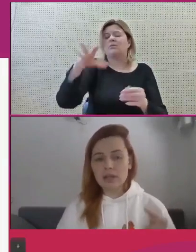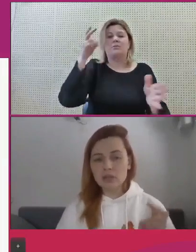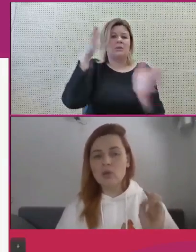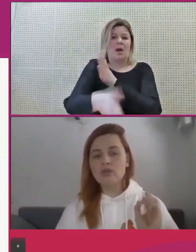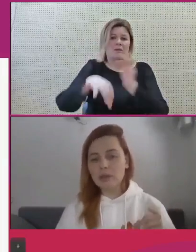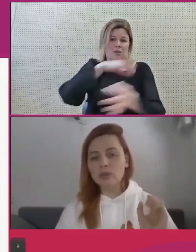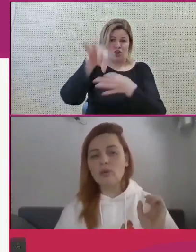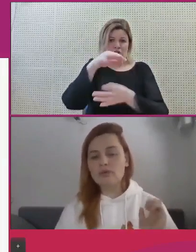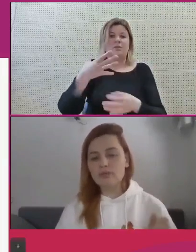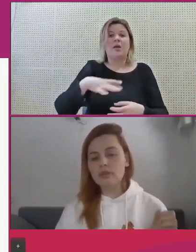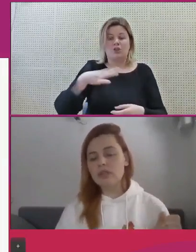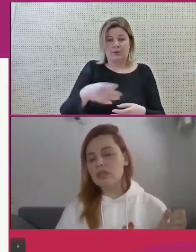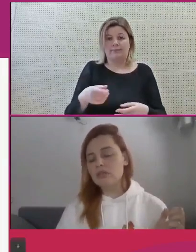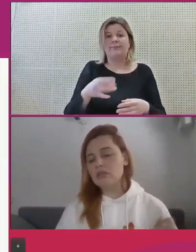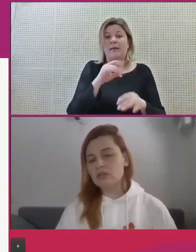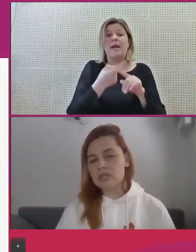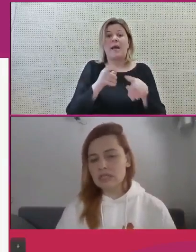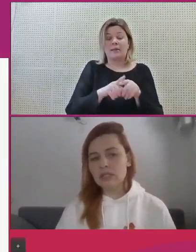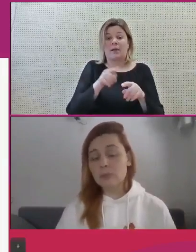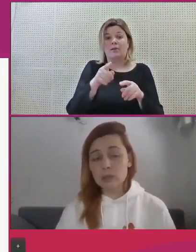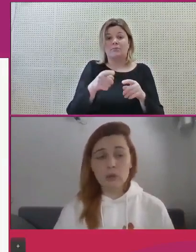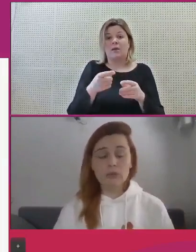денег, волонтеров, партнеров и